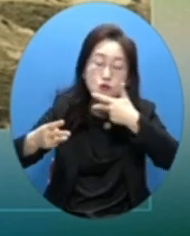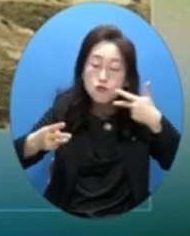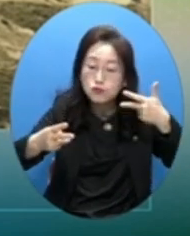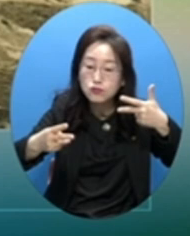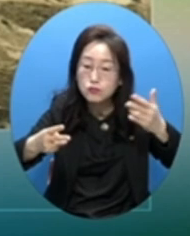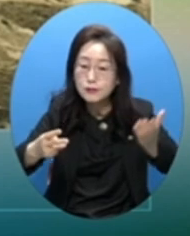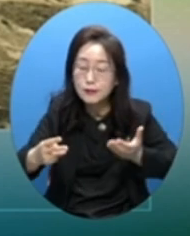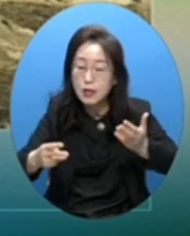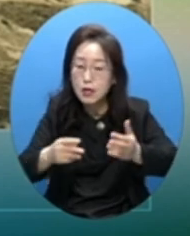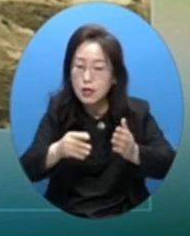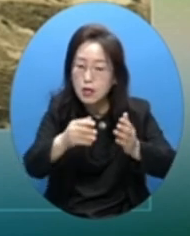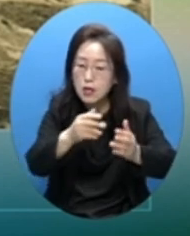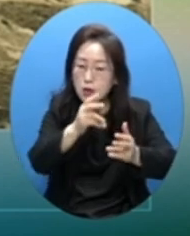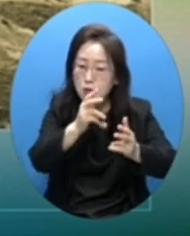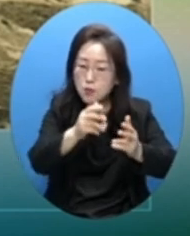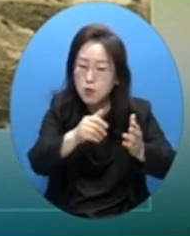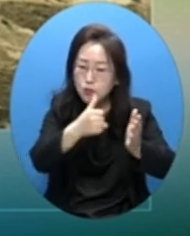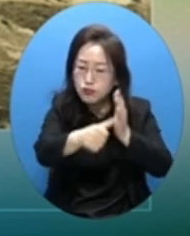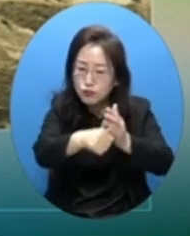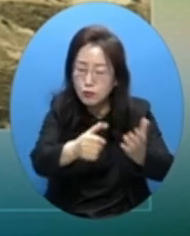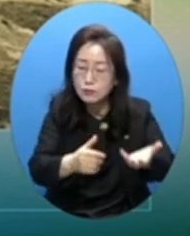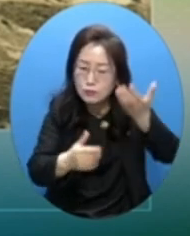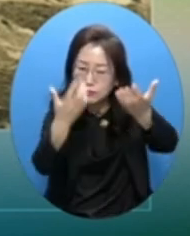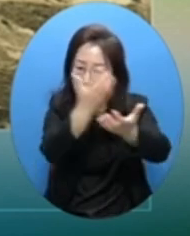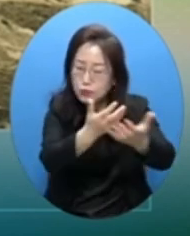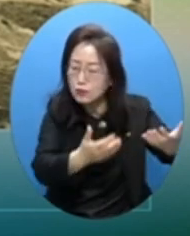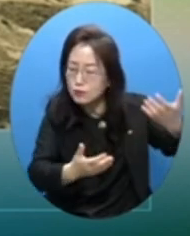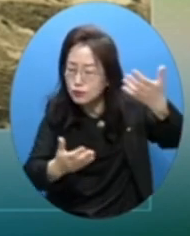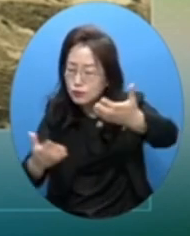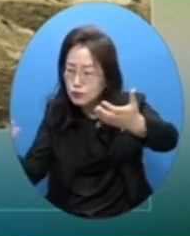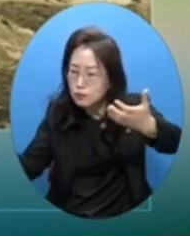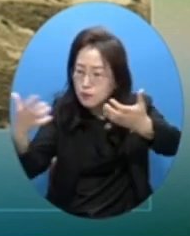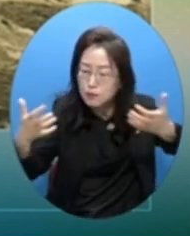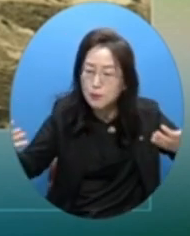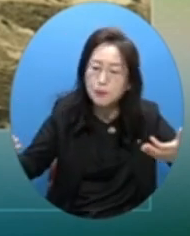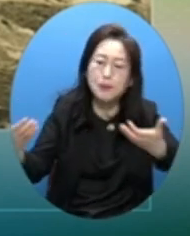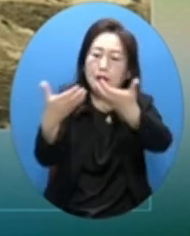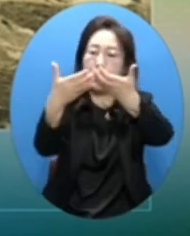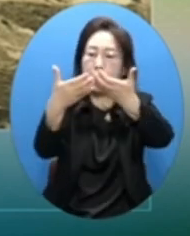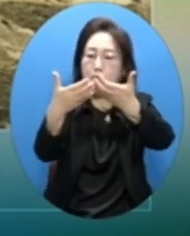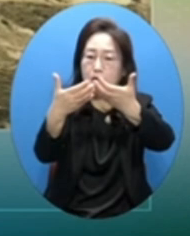로크 언 호와 함께 충돌합니다. 그 즉시 배가